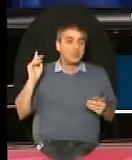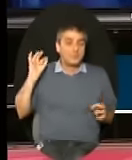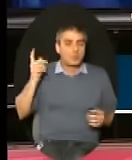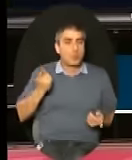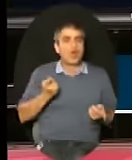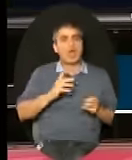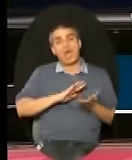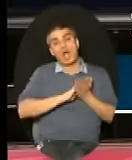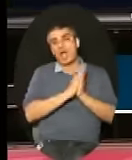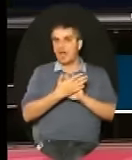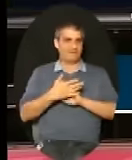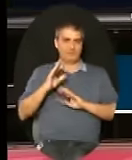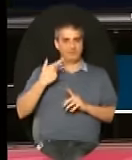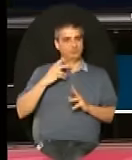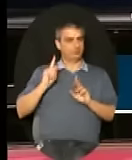מהפרדת רשויות.